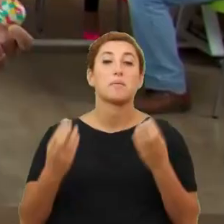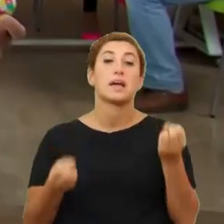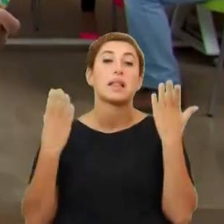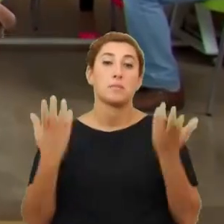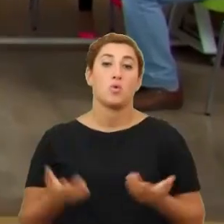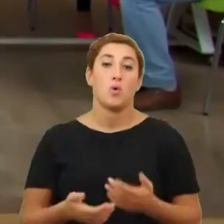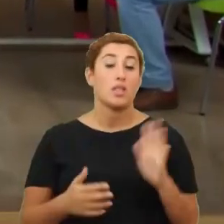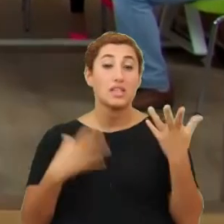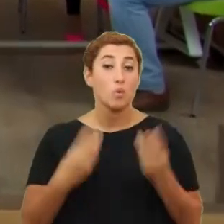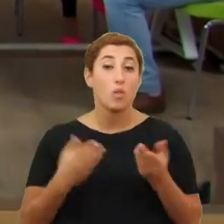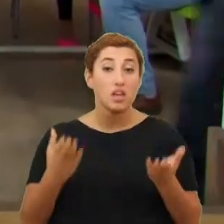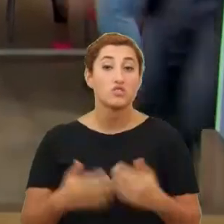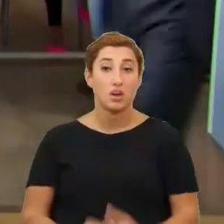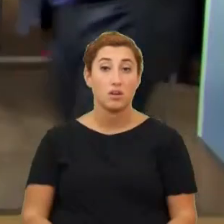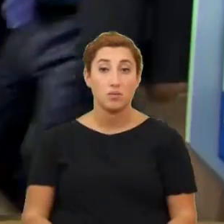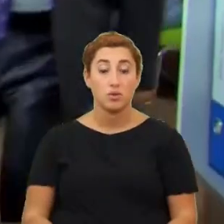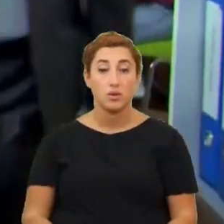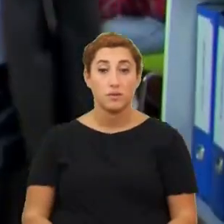yetmiyor. Nasıl olacak bu?